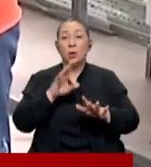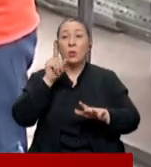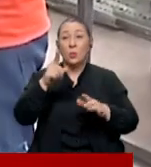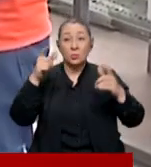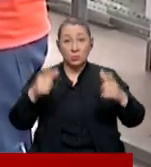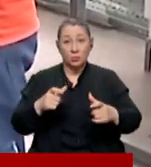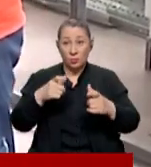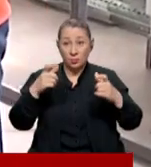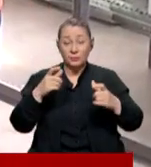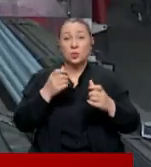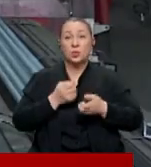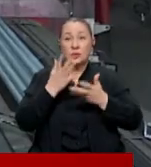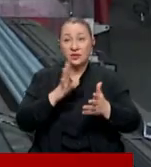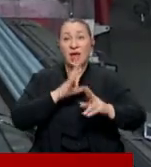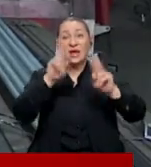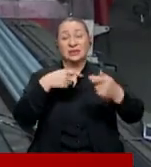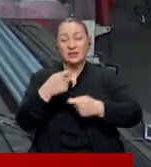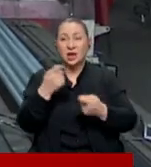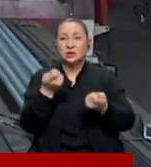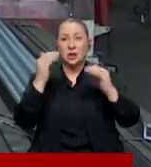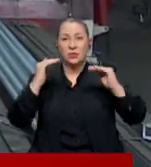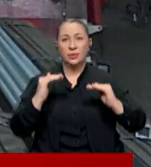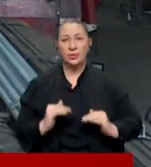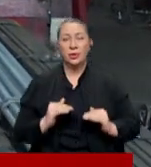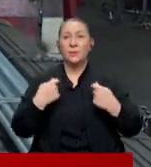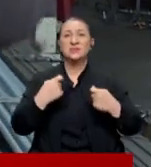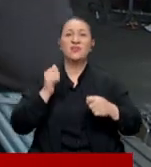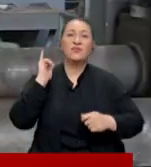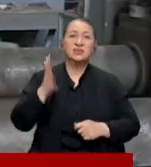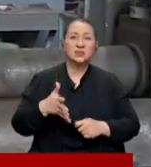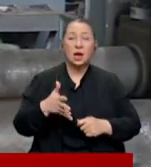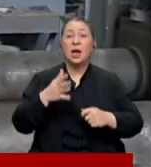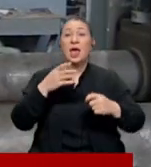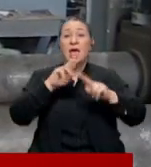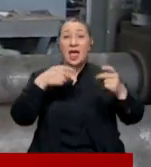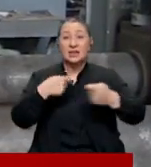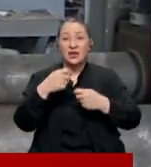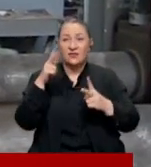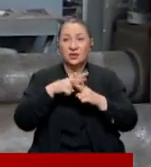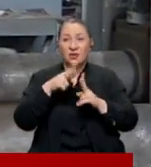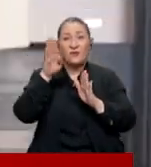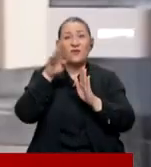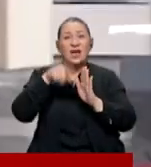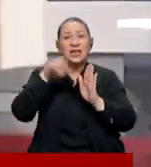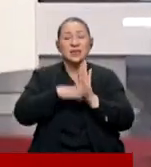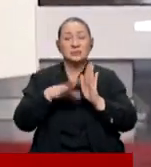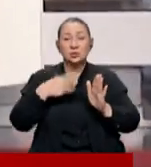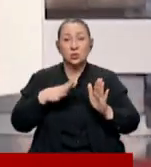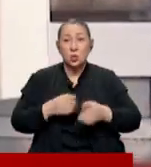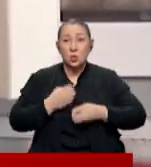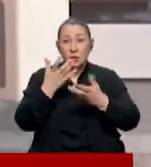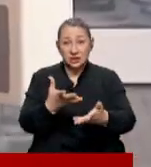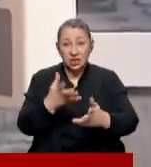sanayi bölgesinde üretici de var, esnafta. İşleri düşük, maliyetleri yüksek. Esnaf faturalarında vergi indirimi istiyor. Üretici ise